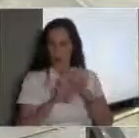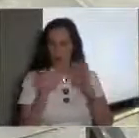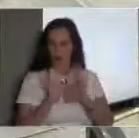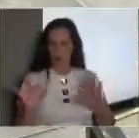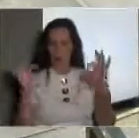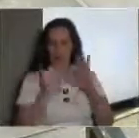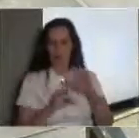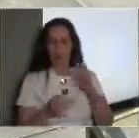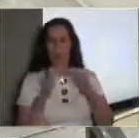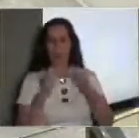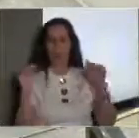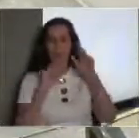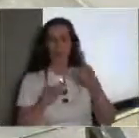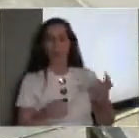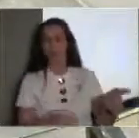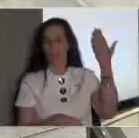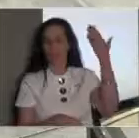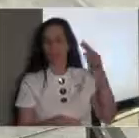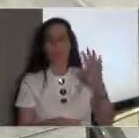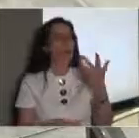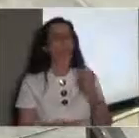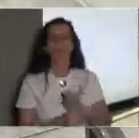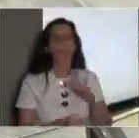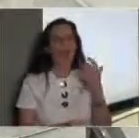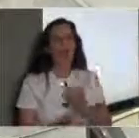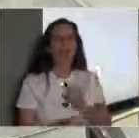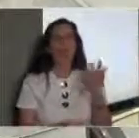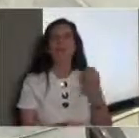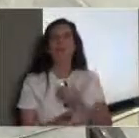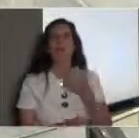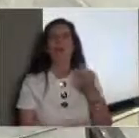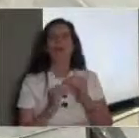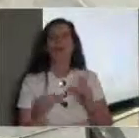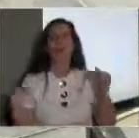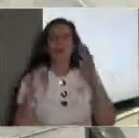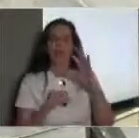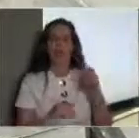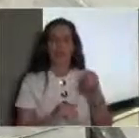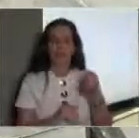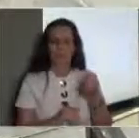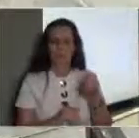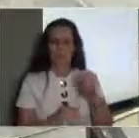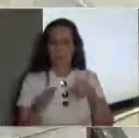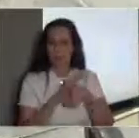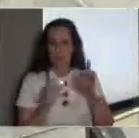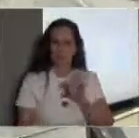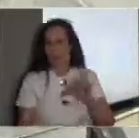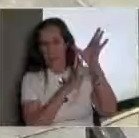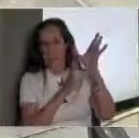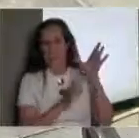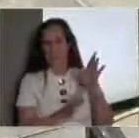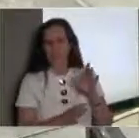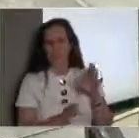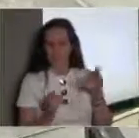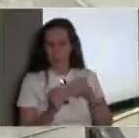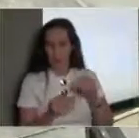שום דבר. הבג"ץ יכול לקפוץ. מה יעשה לך הבג"ץ אם אתה תשלח את המסתננים לכל הרוחות